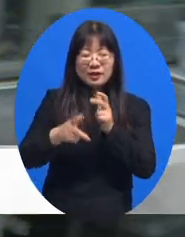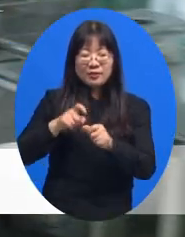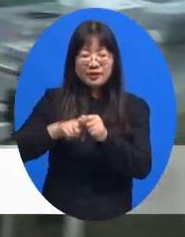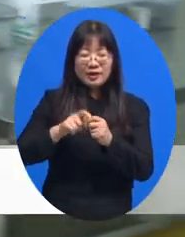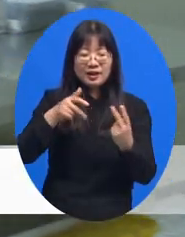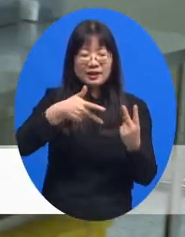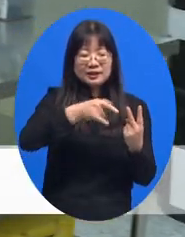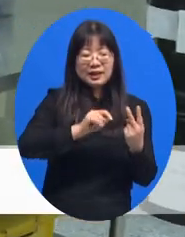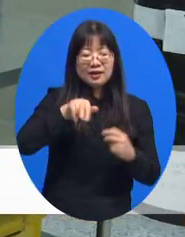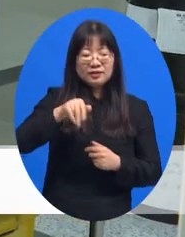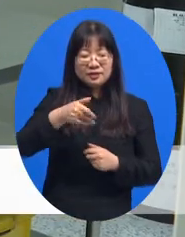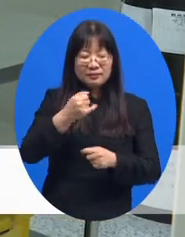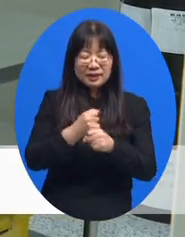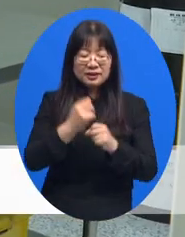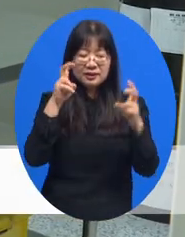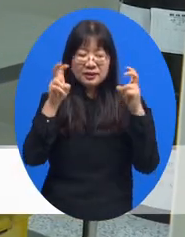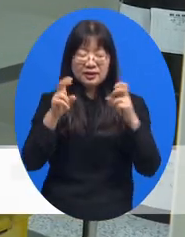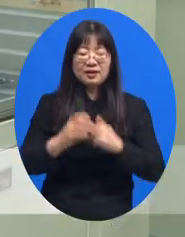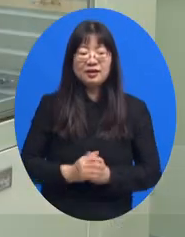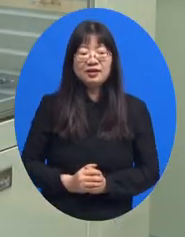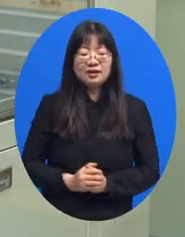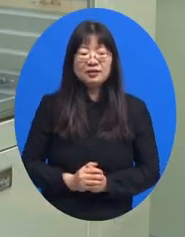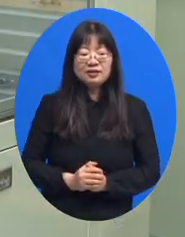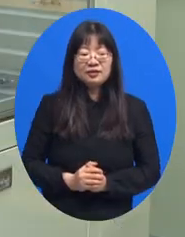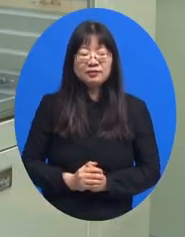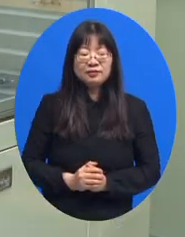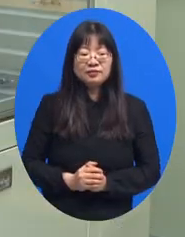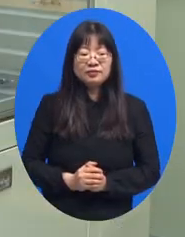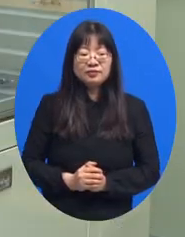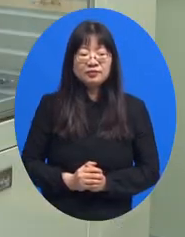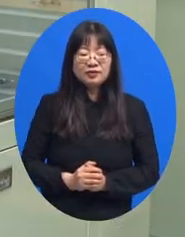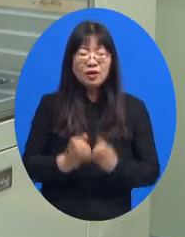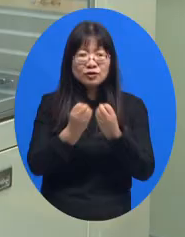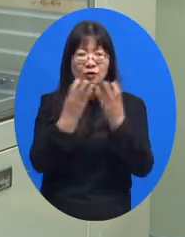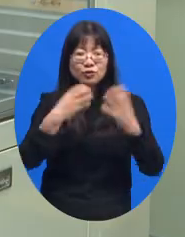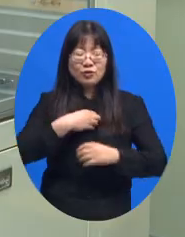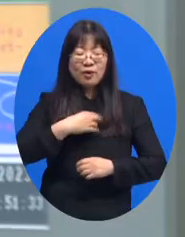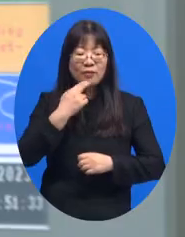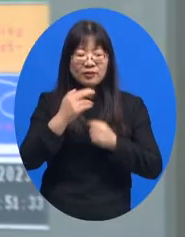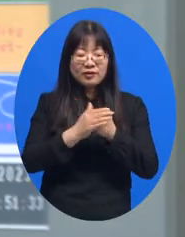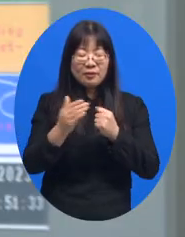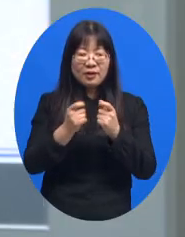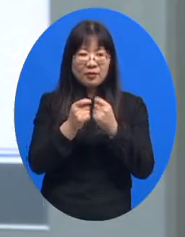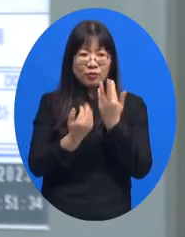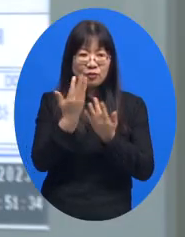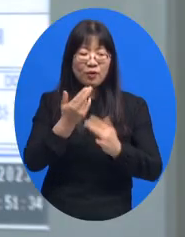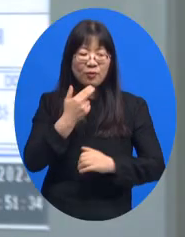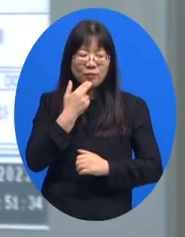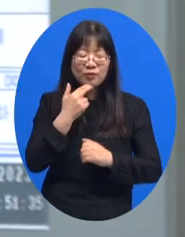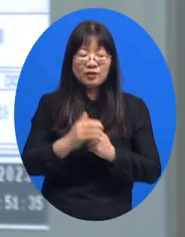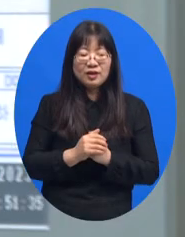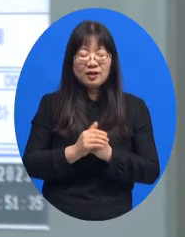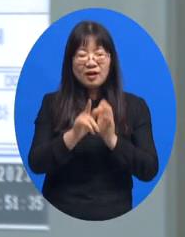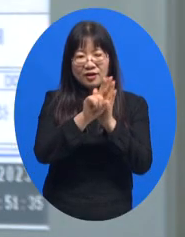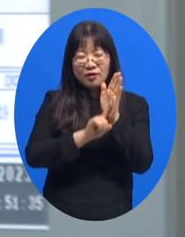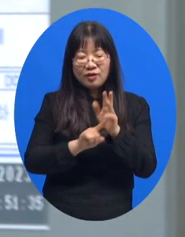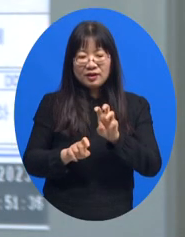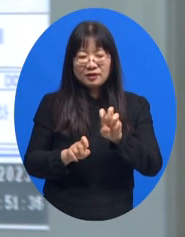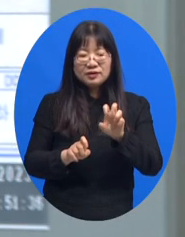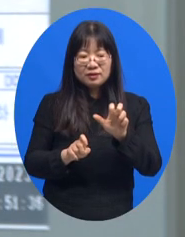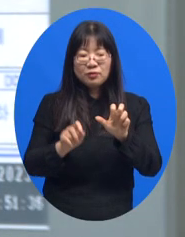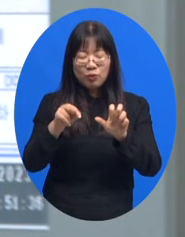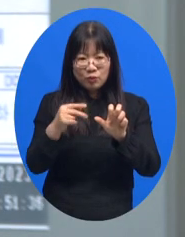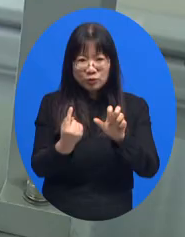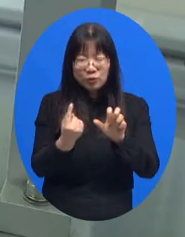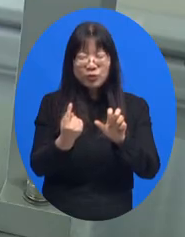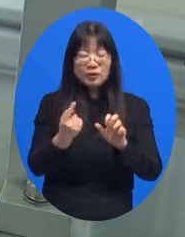방위산업용 2차 전지를 만드는 기업입니다. LTO 2차 전지라고 해서 터질 위험이 없어 화재가 나지 않고 영하